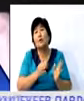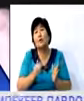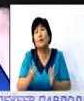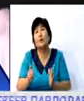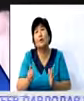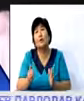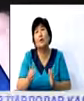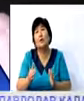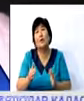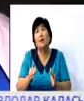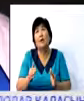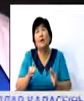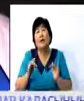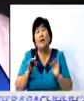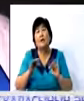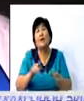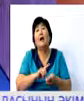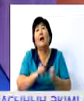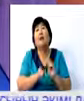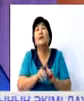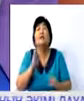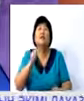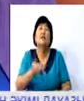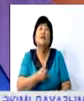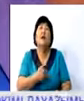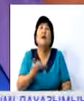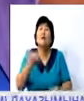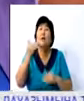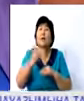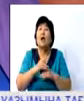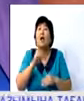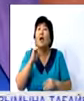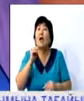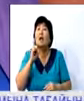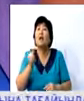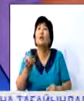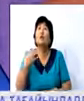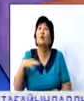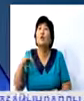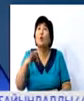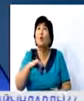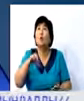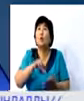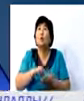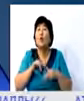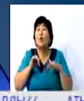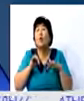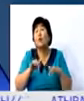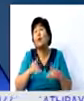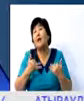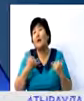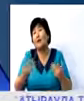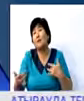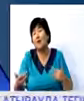садақаға тоқтаусыз бір жүретін іске айналса екен деген ниеттеміз. Кеш қарекет қайырымдылық қорының Қызылорда облысындағы өкілдігінің ұйымдастыруымен